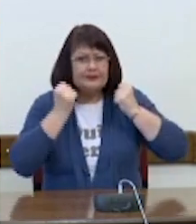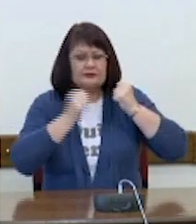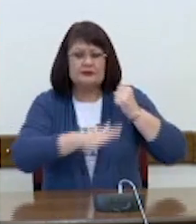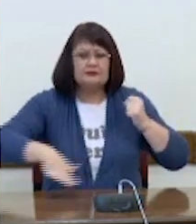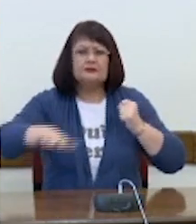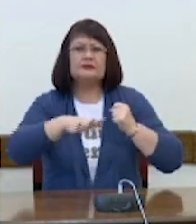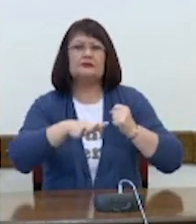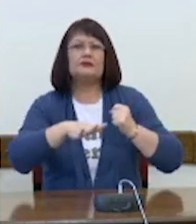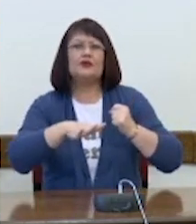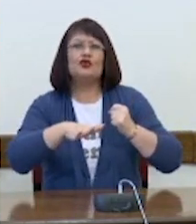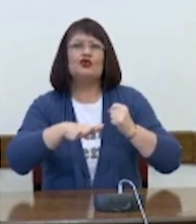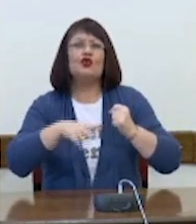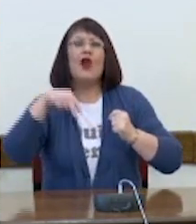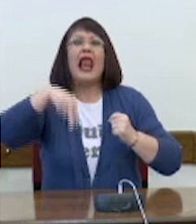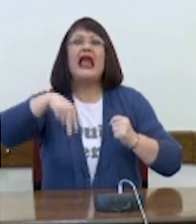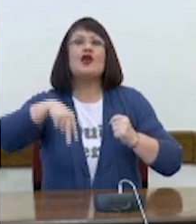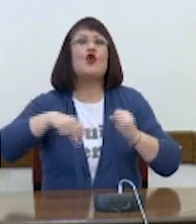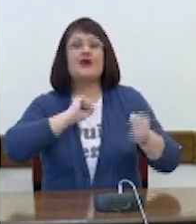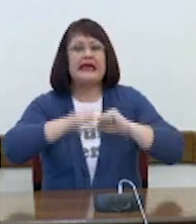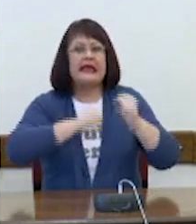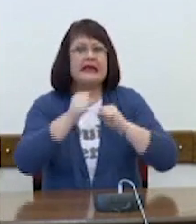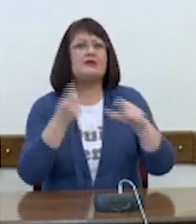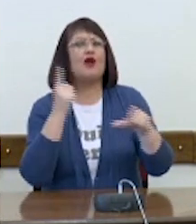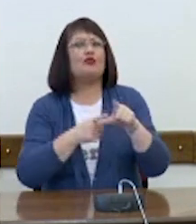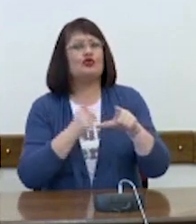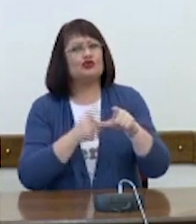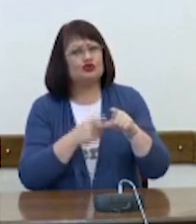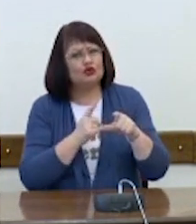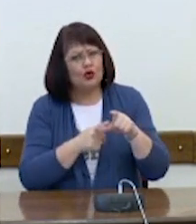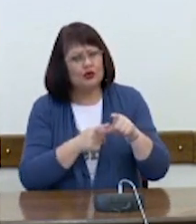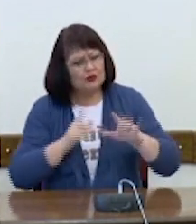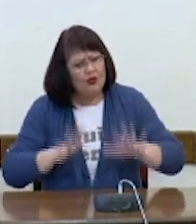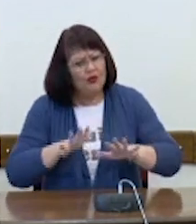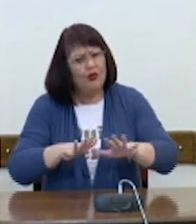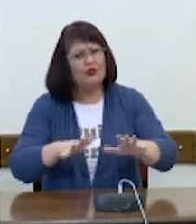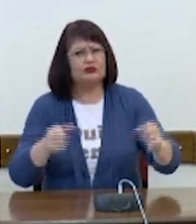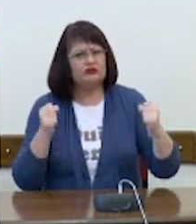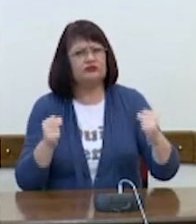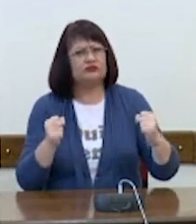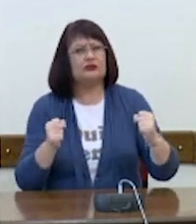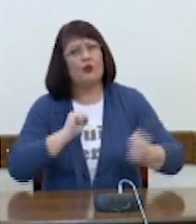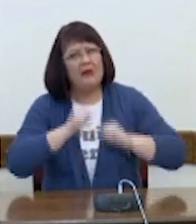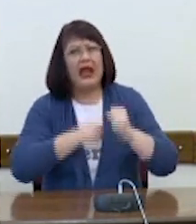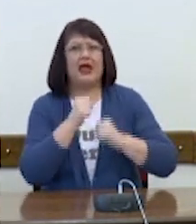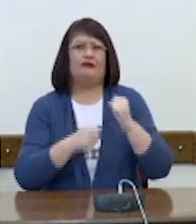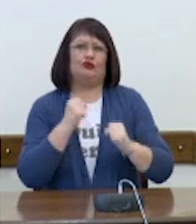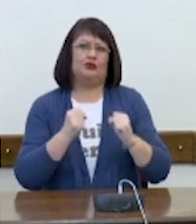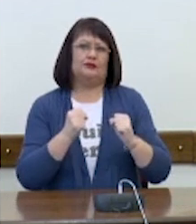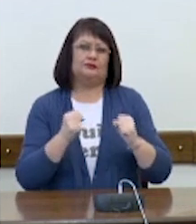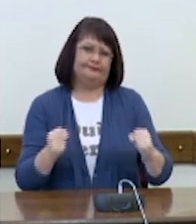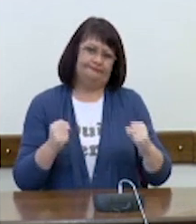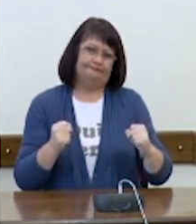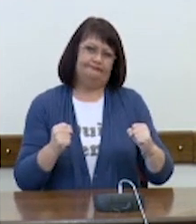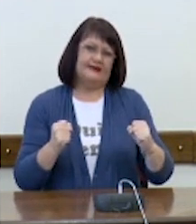των αγωνιστών, σε βάρος των κομμουνιστών που σε αυτές τις δύσκολες συνθήκες βρίσκονται μπροστά σε όλους